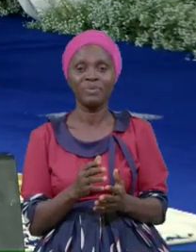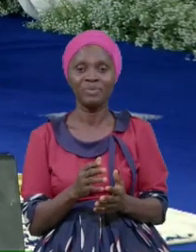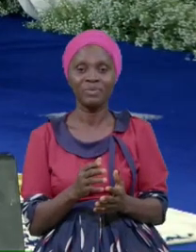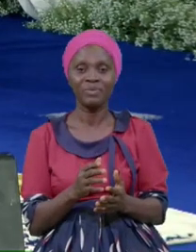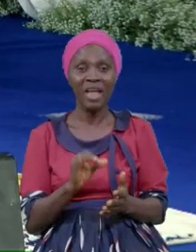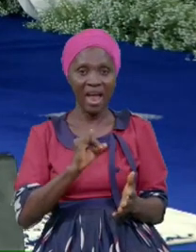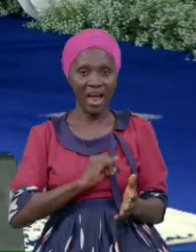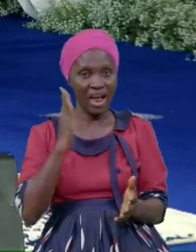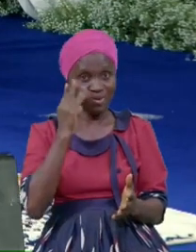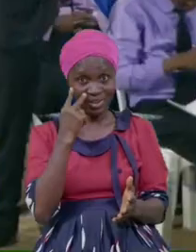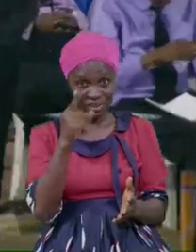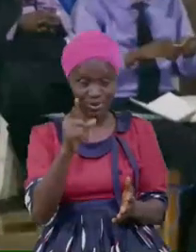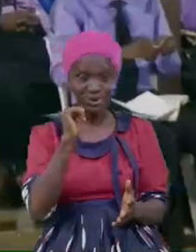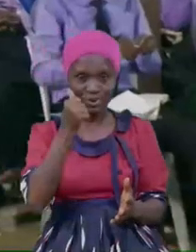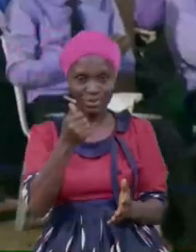Je te verrai demain.